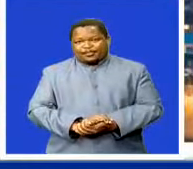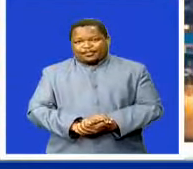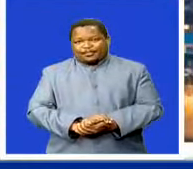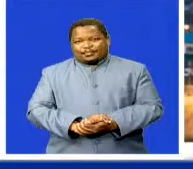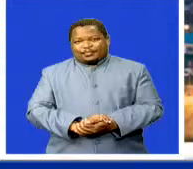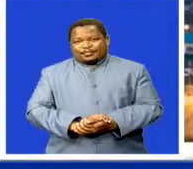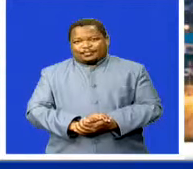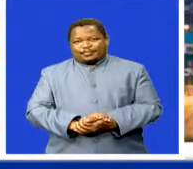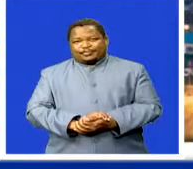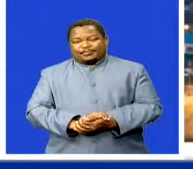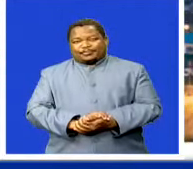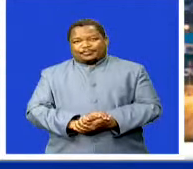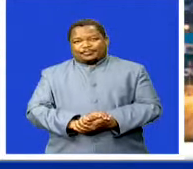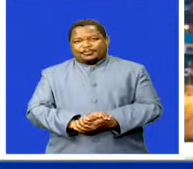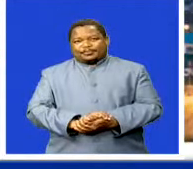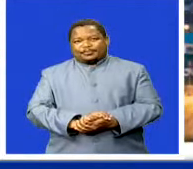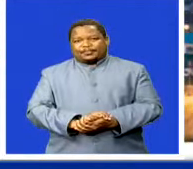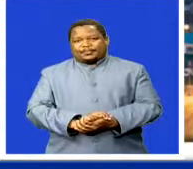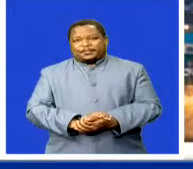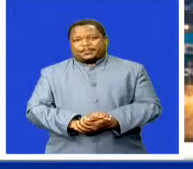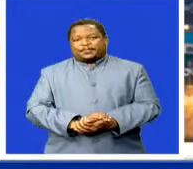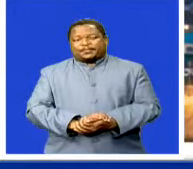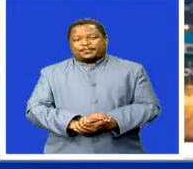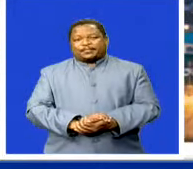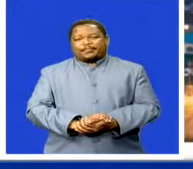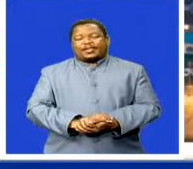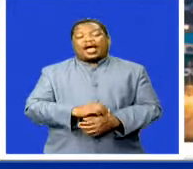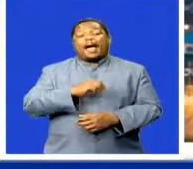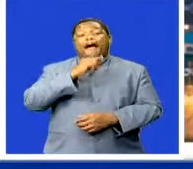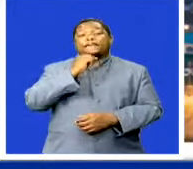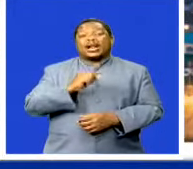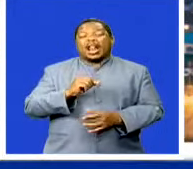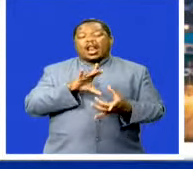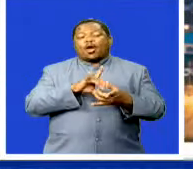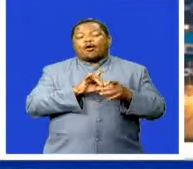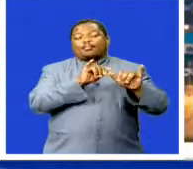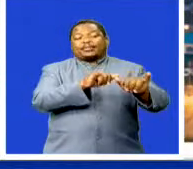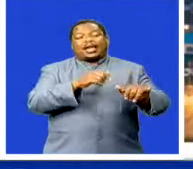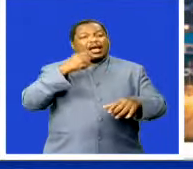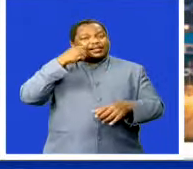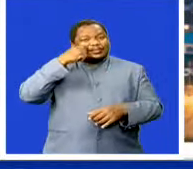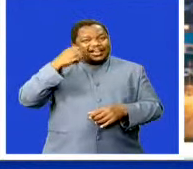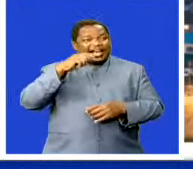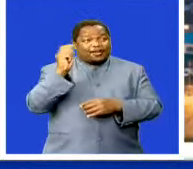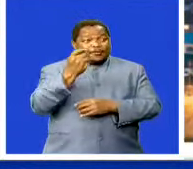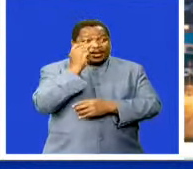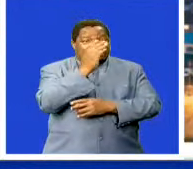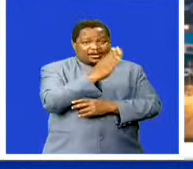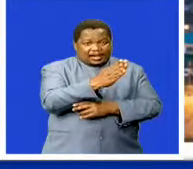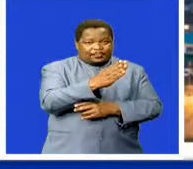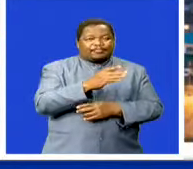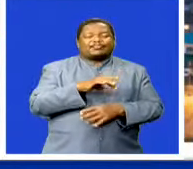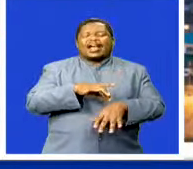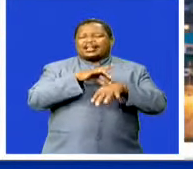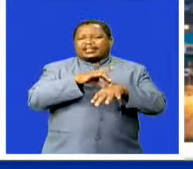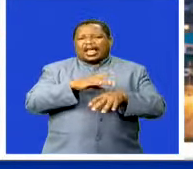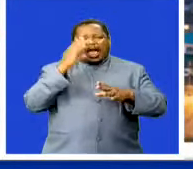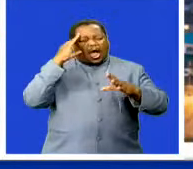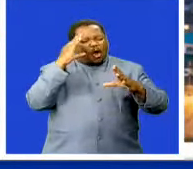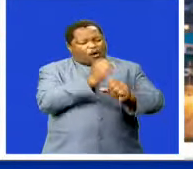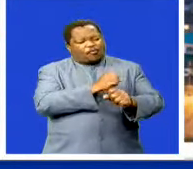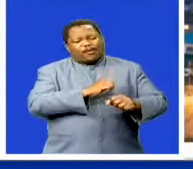491 Tindzaba kunelijala sentondozi lelinesifo sekuwa lelithike laphathwa ngulesifo la